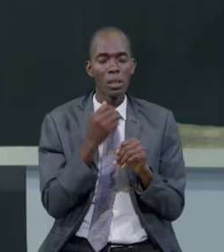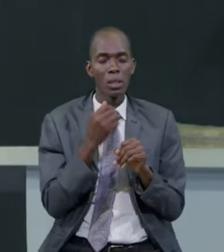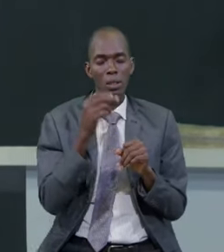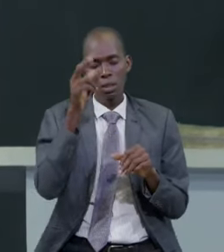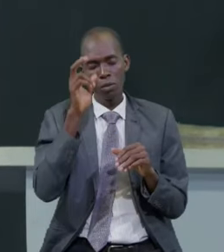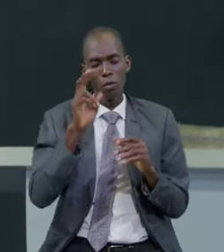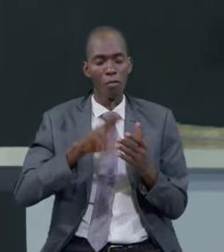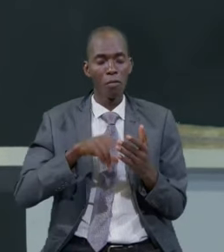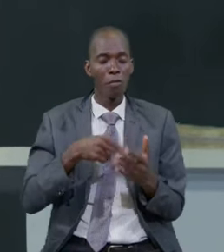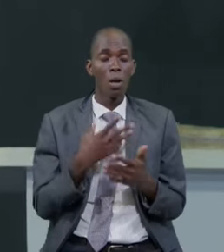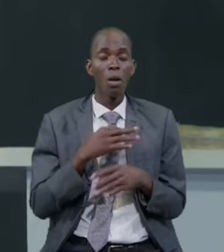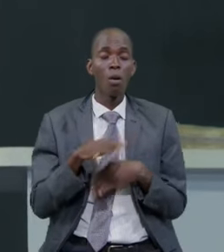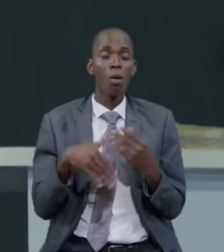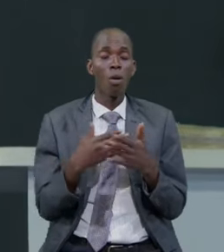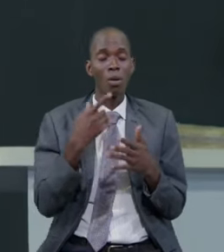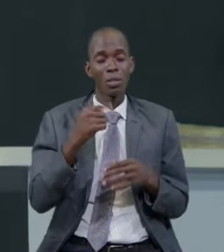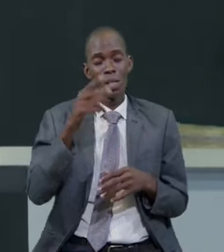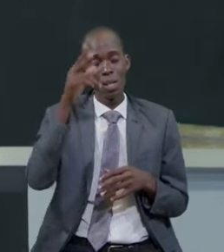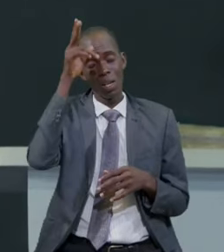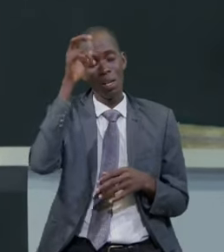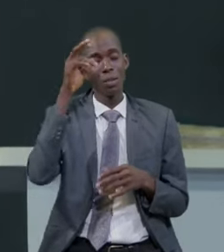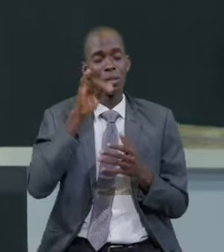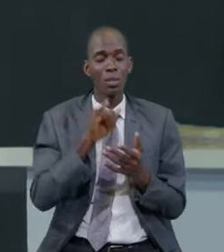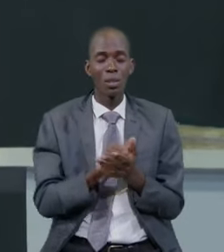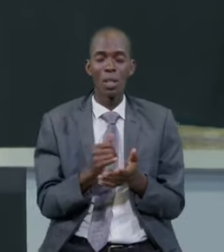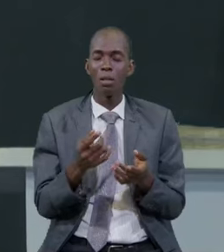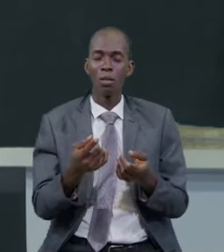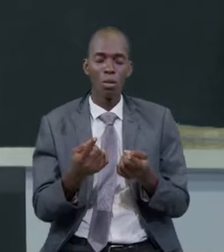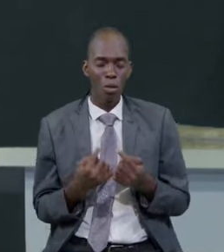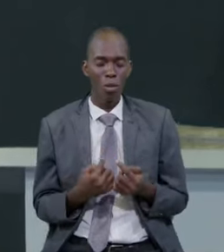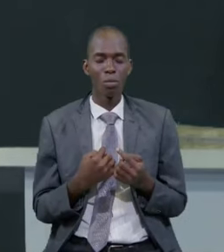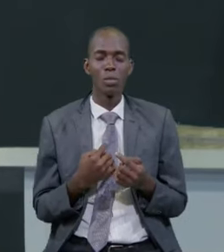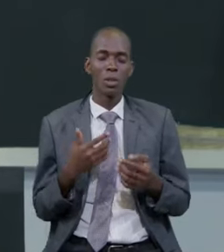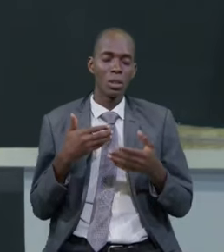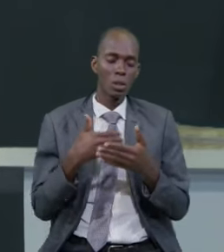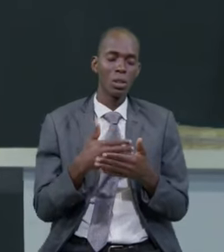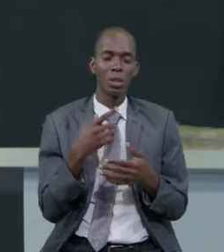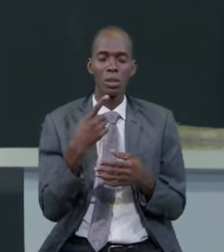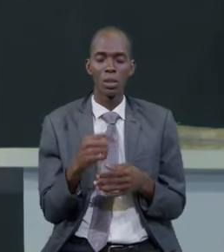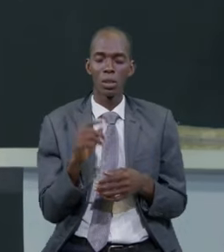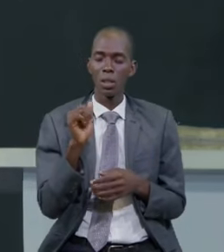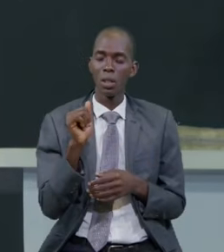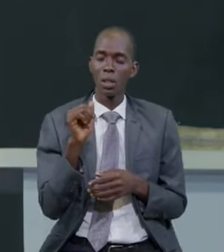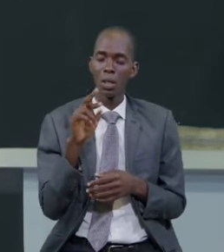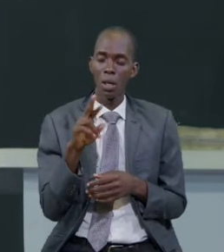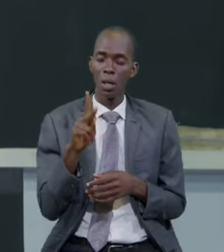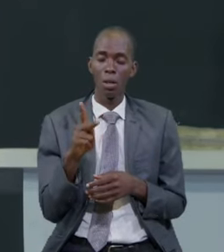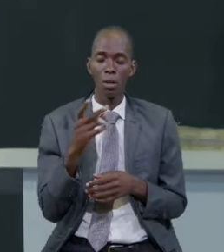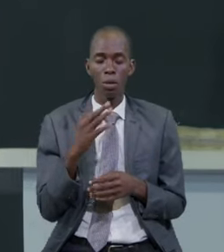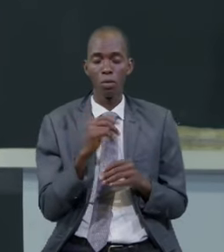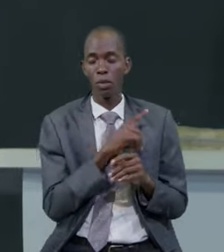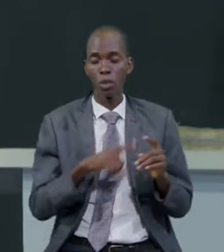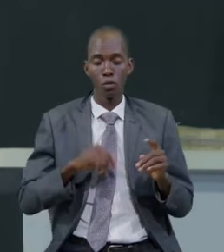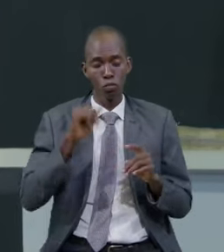ces Dagon qui s'approche de l'arche de l'Éternel, demain matin, quand le peuple se